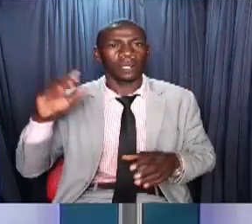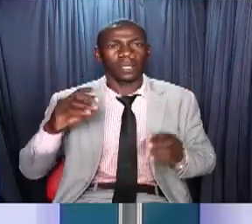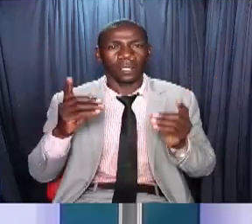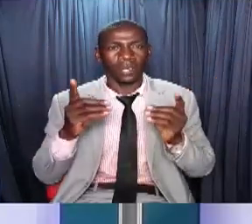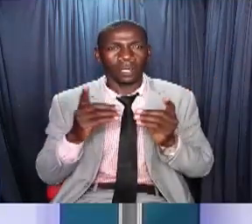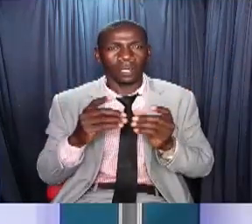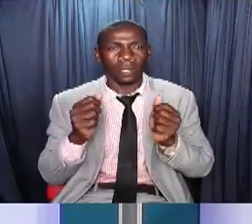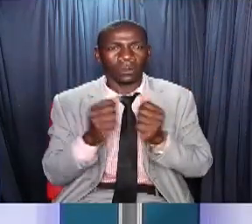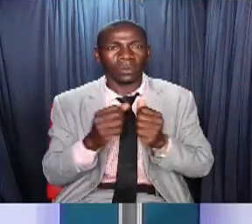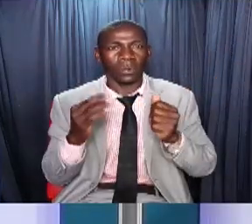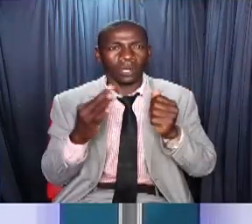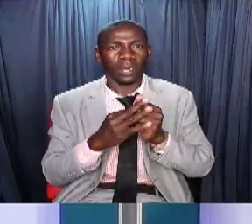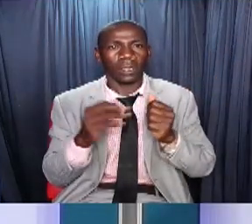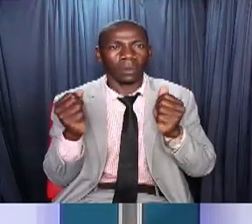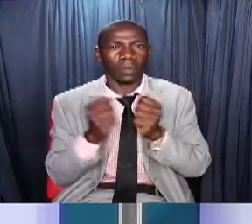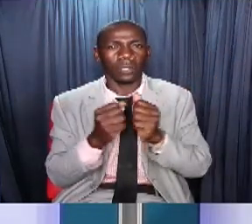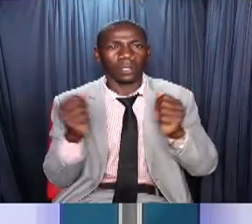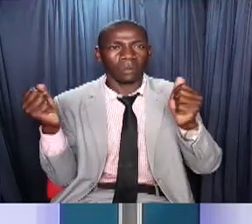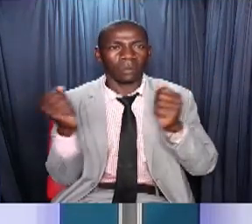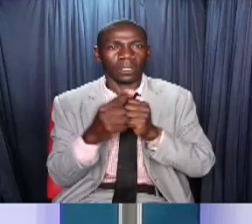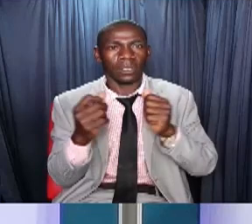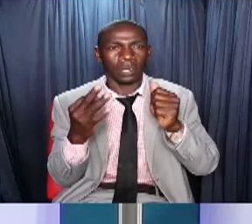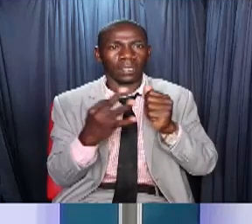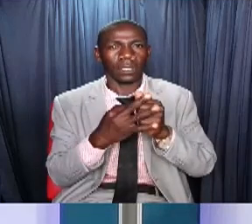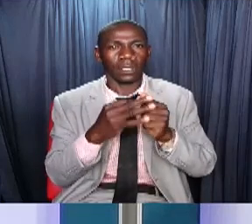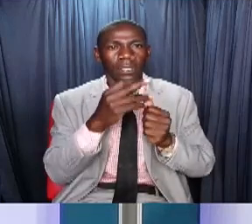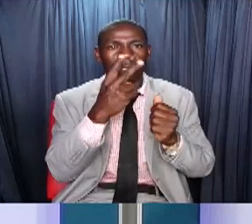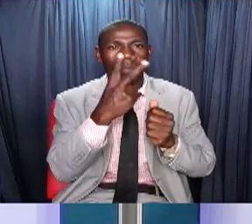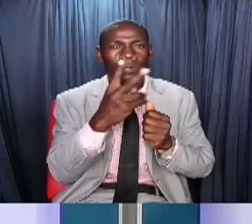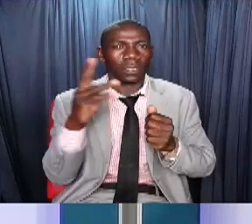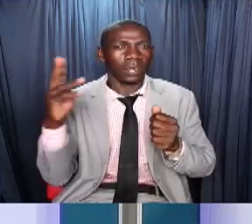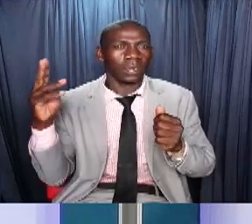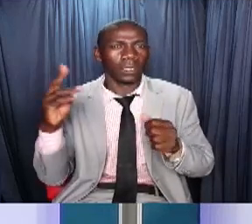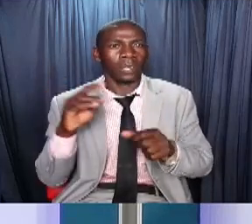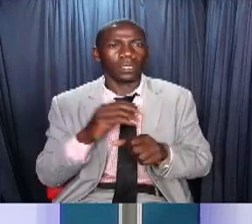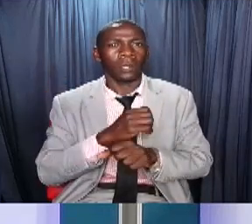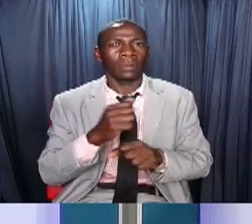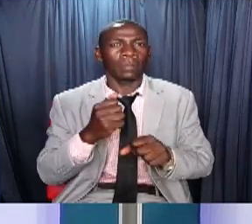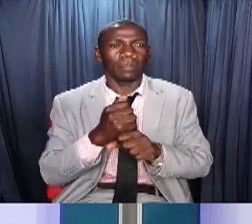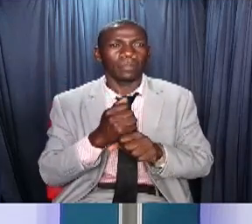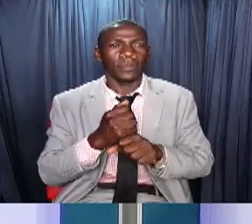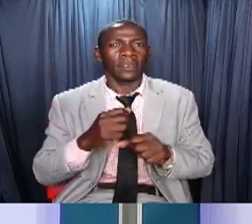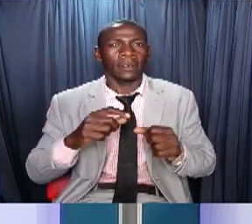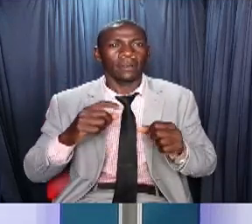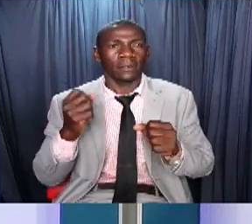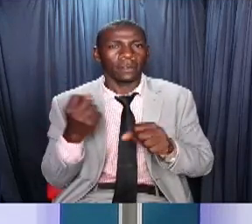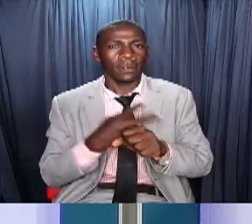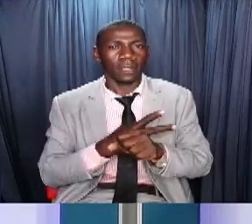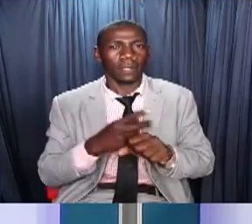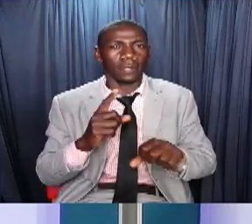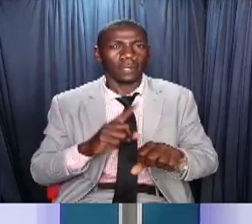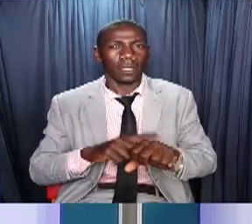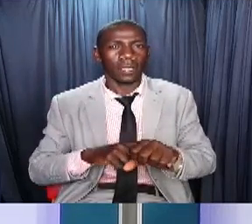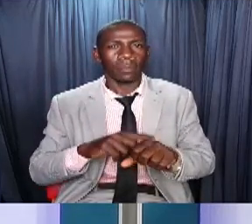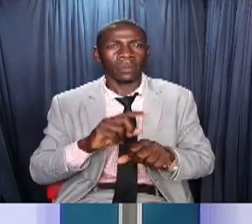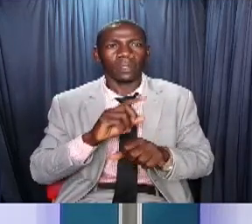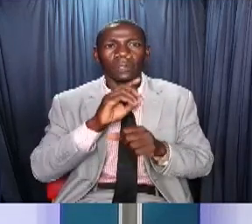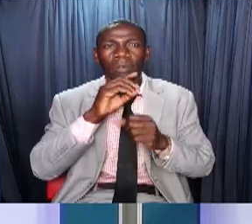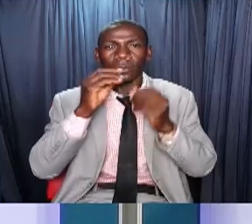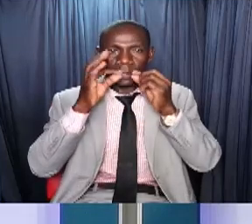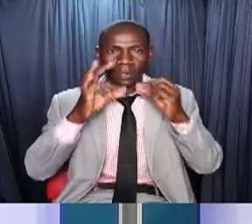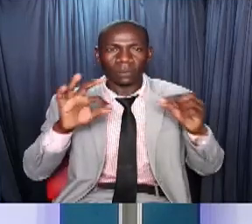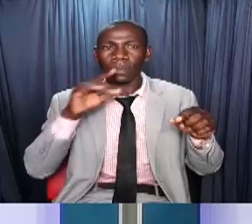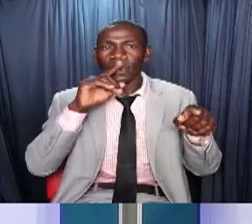Leo tarehe 18 mwezi wa 8 mwaka wa 2024. Hii ni mara ya pili tunaitangaza ndoa baina